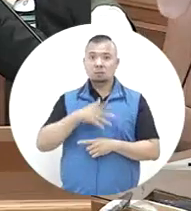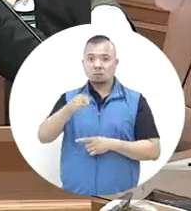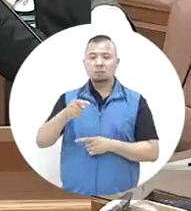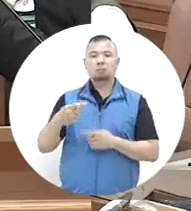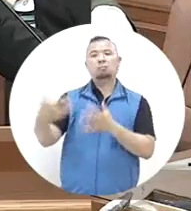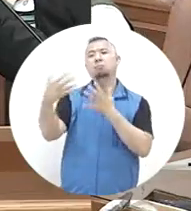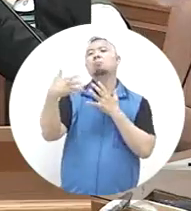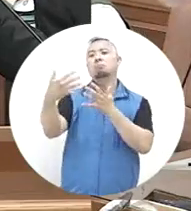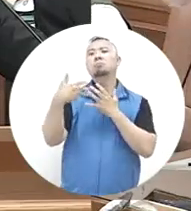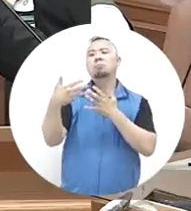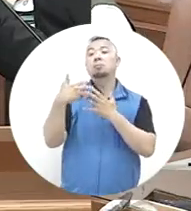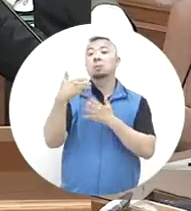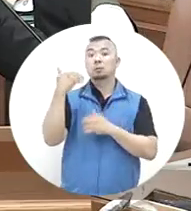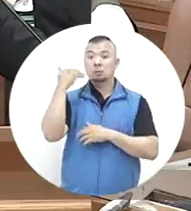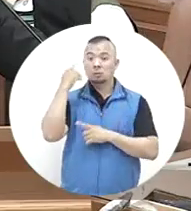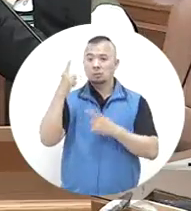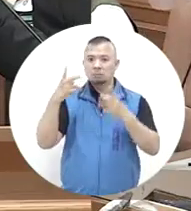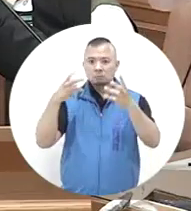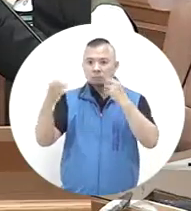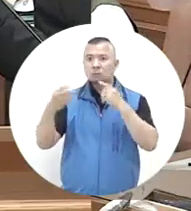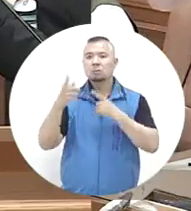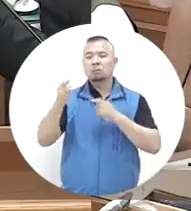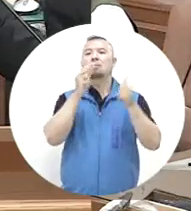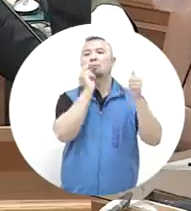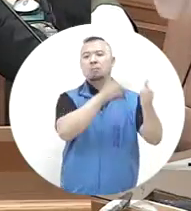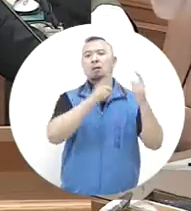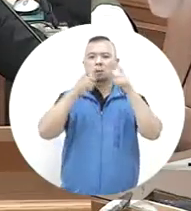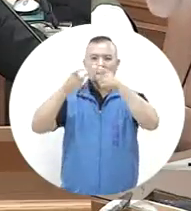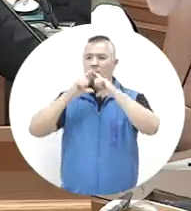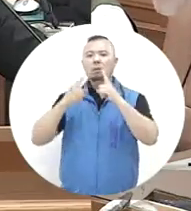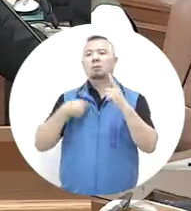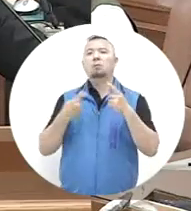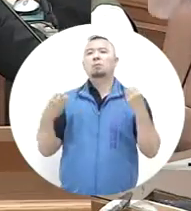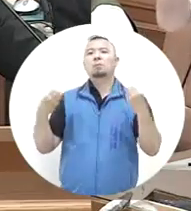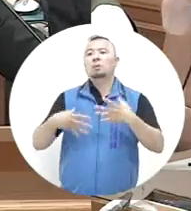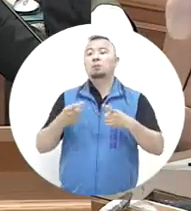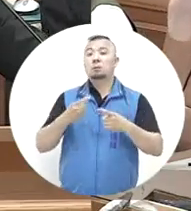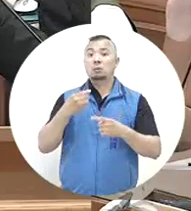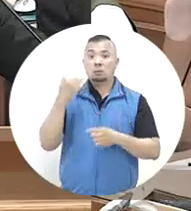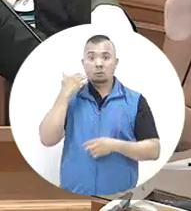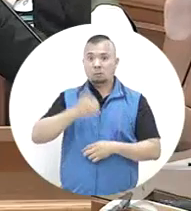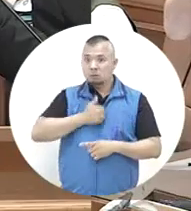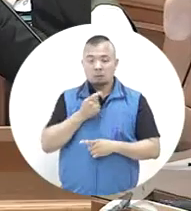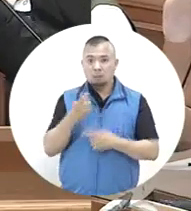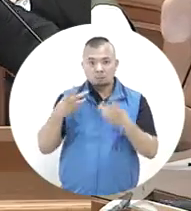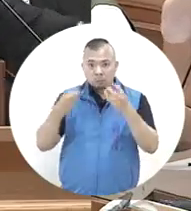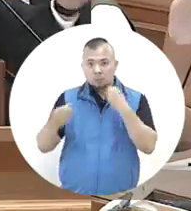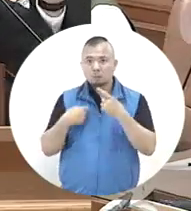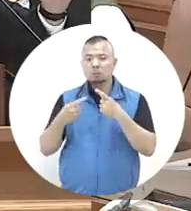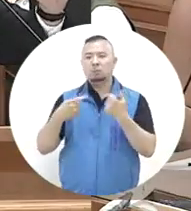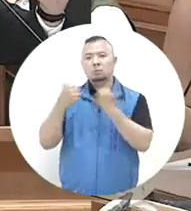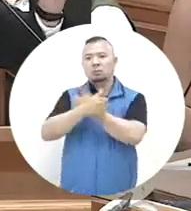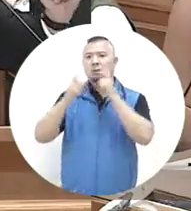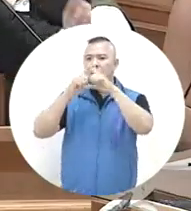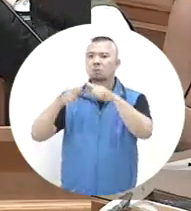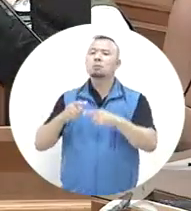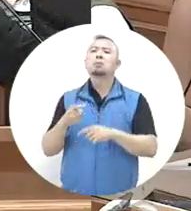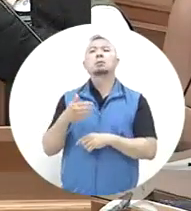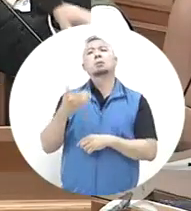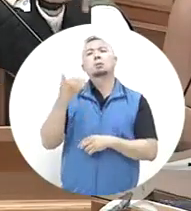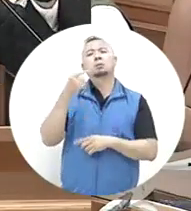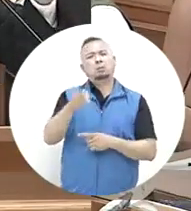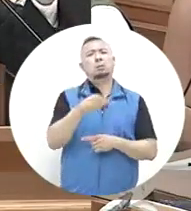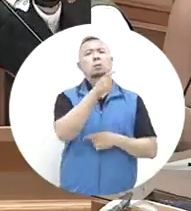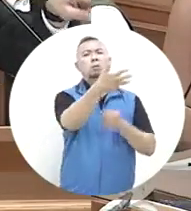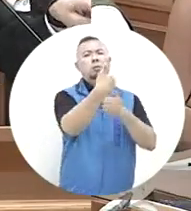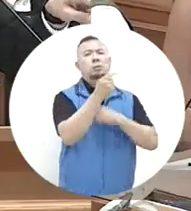的代打，我没有意见。如果你真不懂，才代打，好不好？ 那你要问什么？你问政策，我一定很清楚。 对， 你